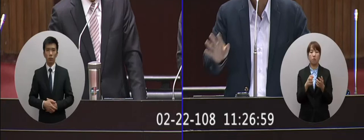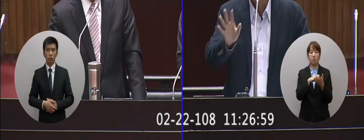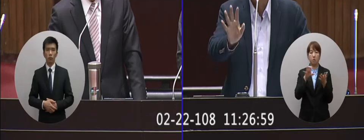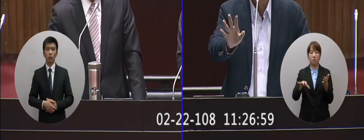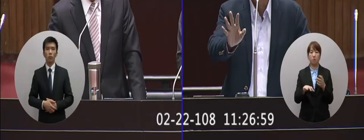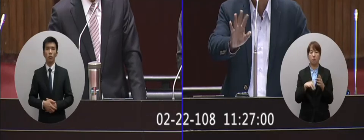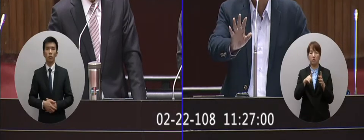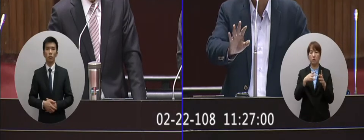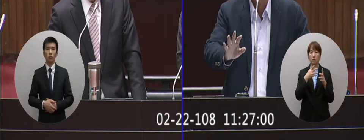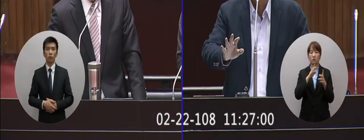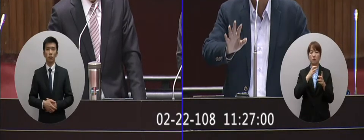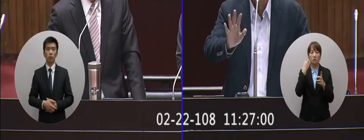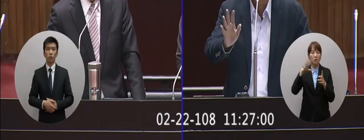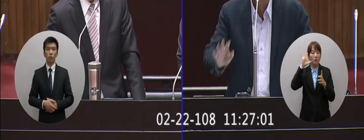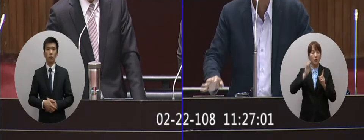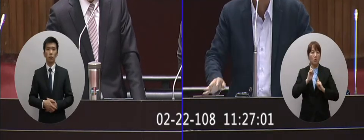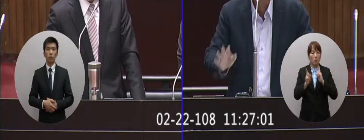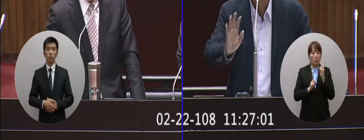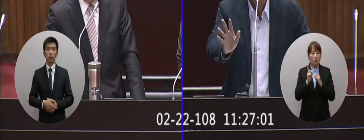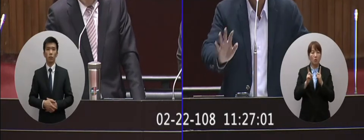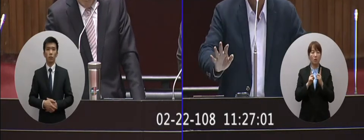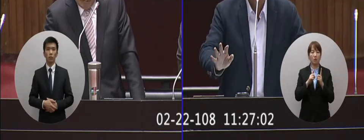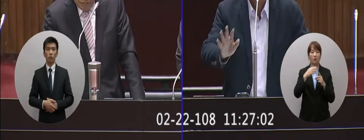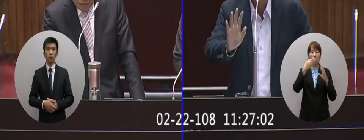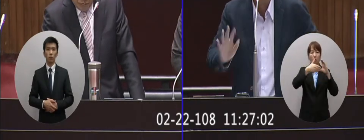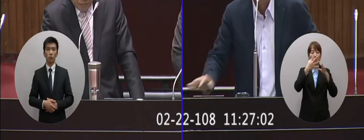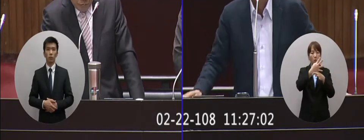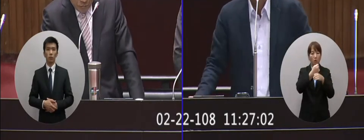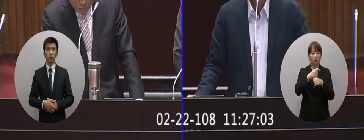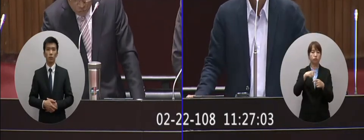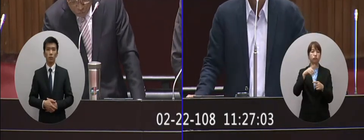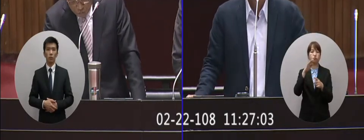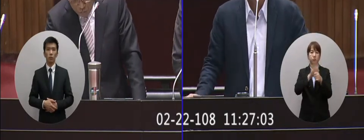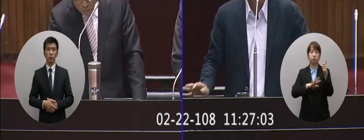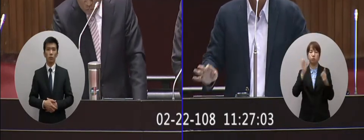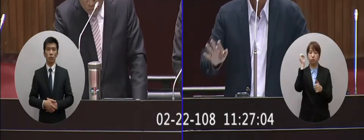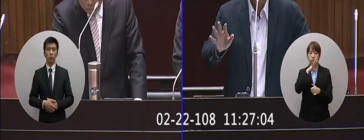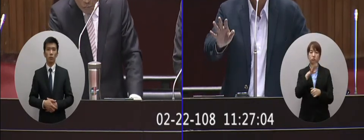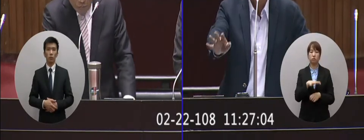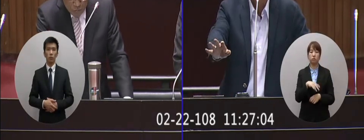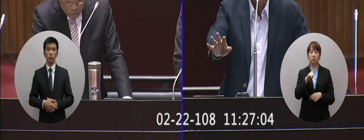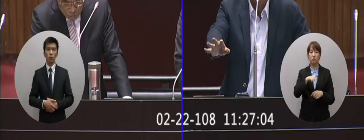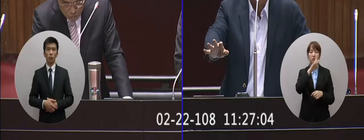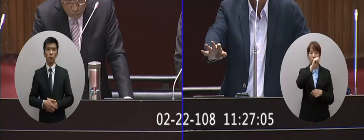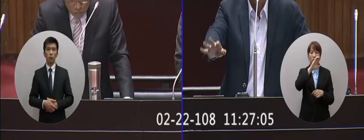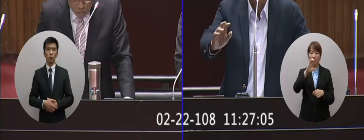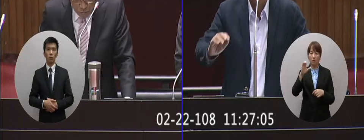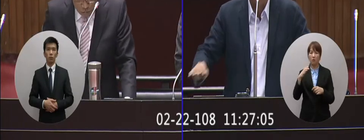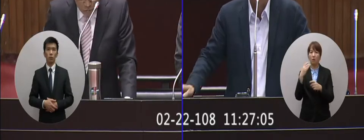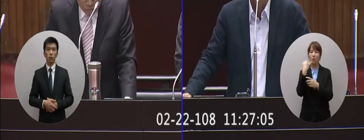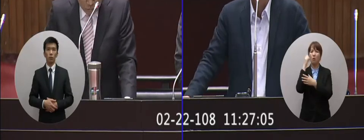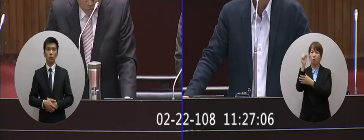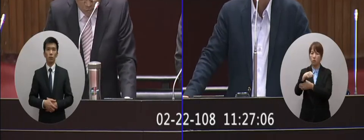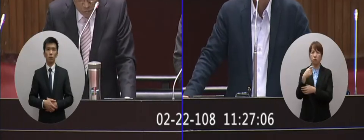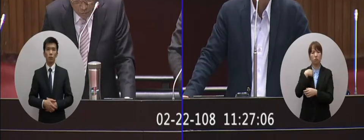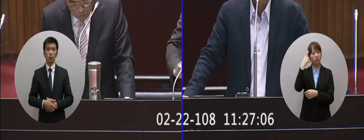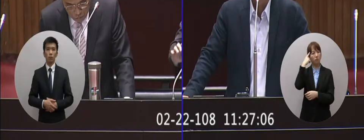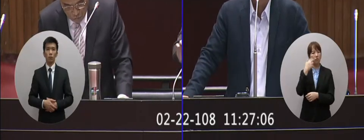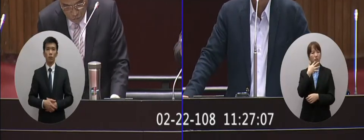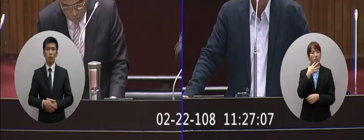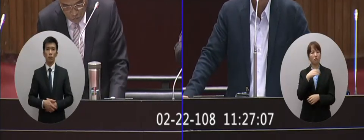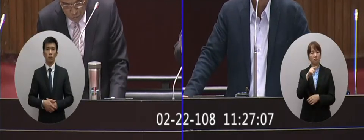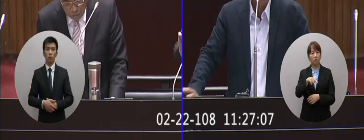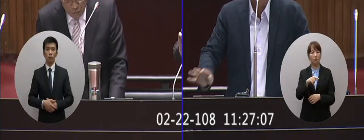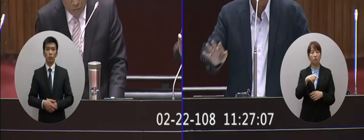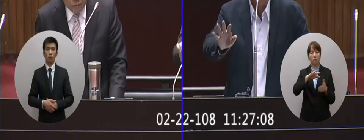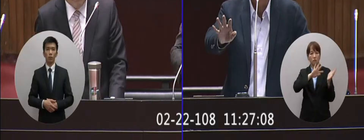这个对媒体的自由、新闻的自由、节目的自由是不好的。这个部分 NCC 可以准他，我就觉得很奇怪。是